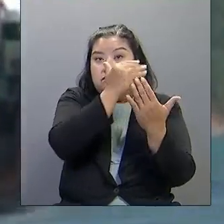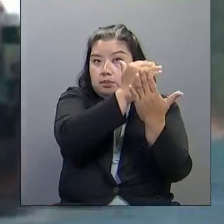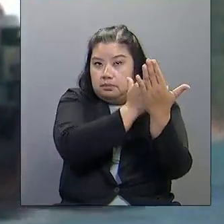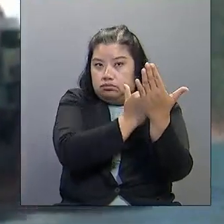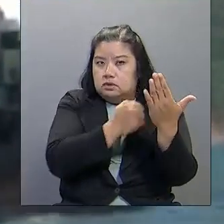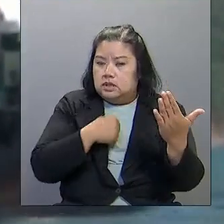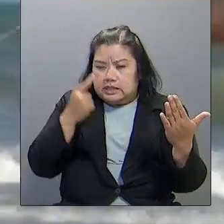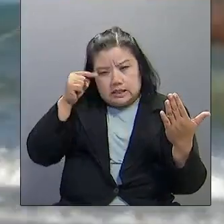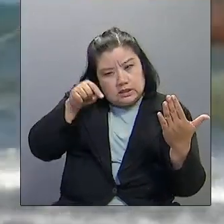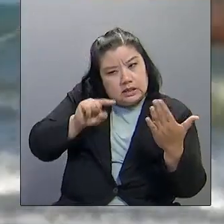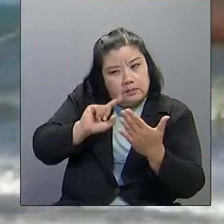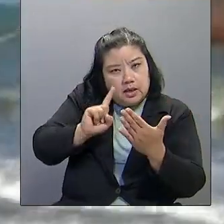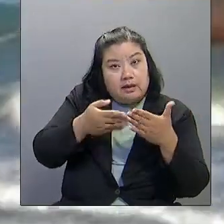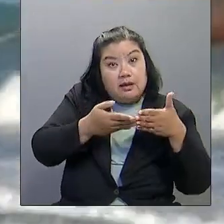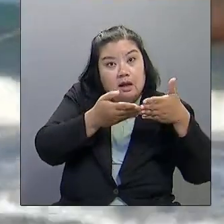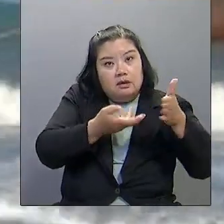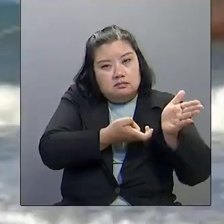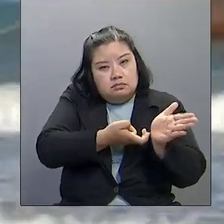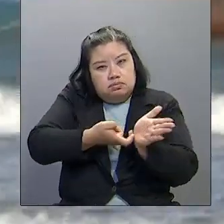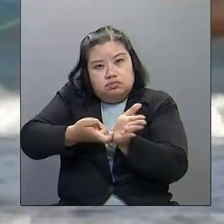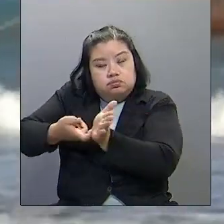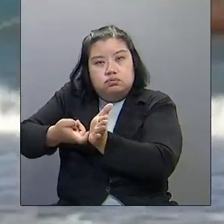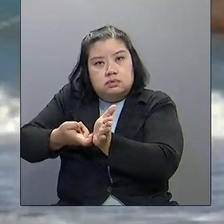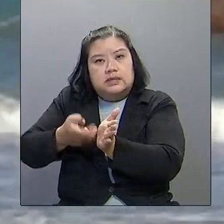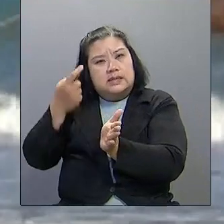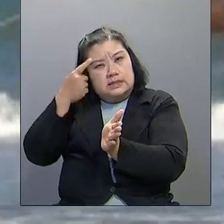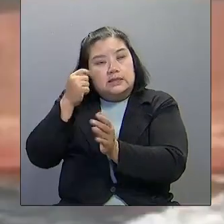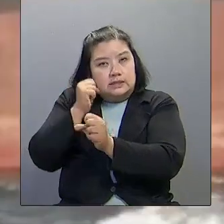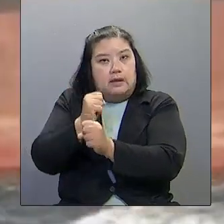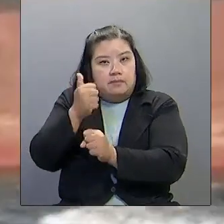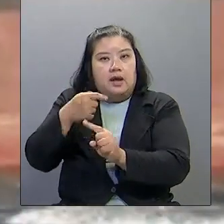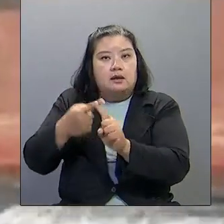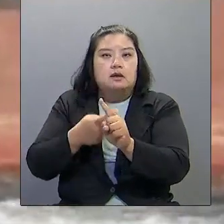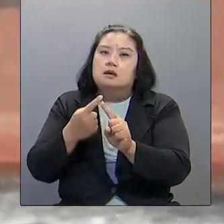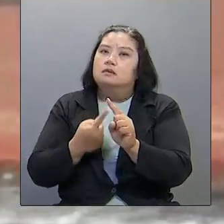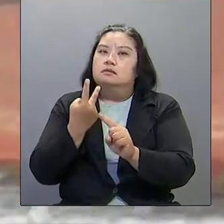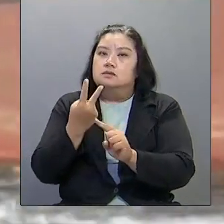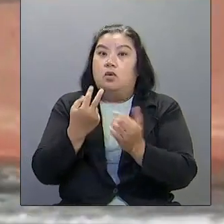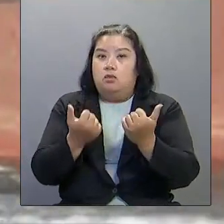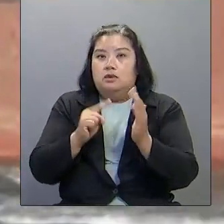ำนี้ค่ะโดยการลากออกจากฝั่งคาดว่าจะดำเนินการได้ในเดือนกุมภาพันธ์นี้ค่ะ